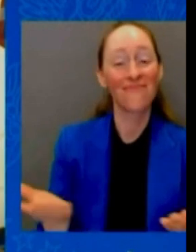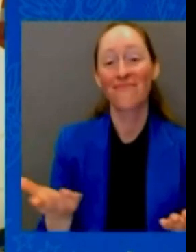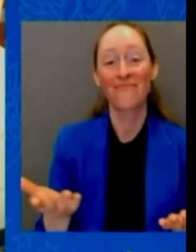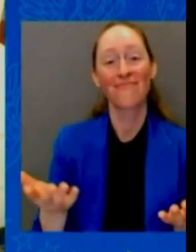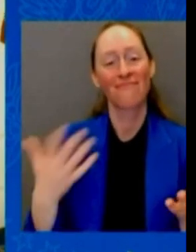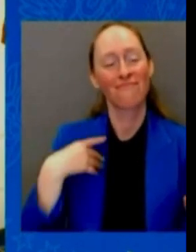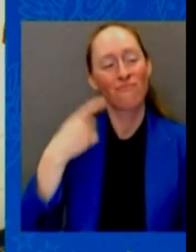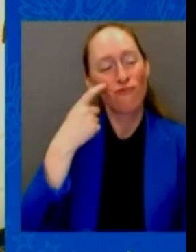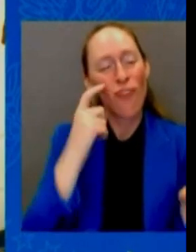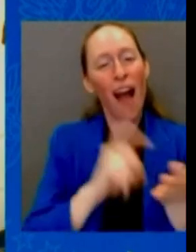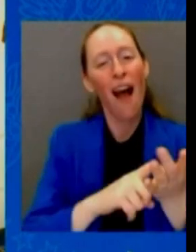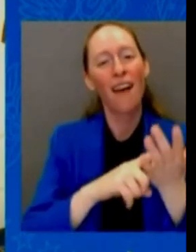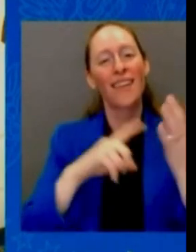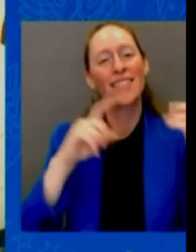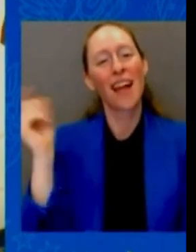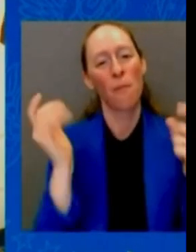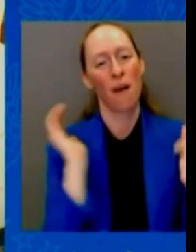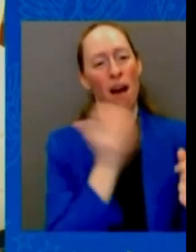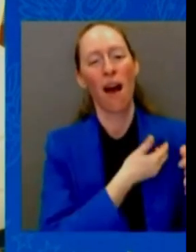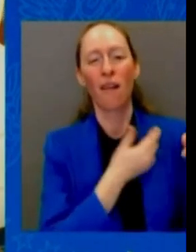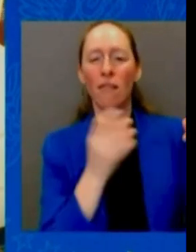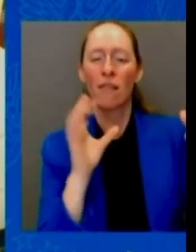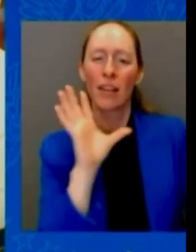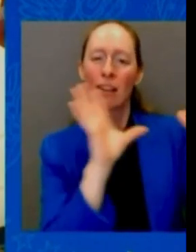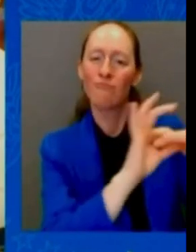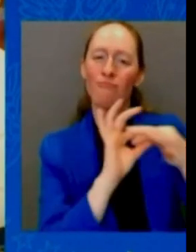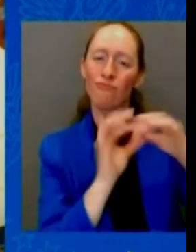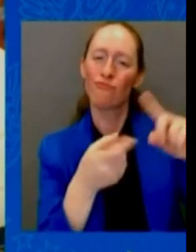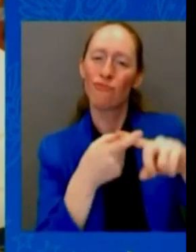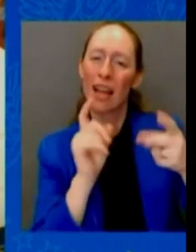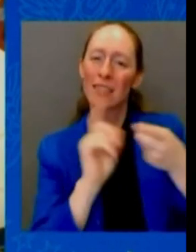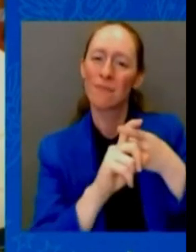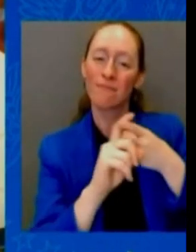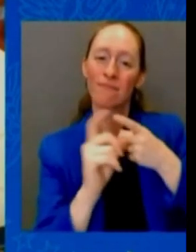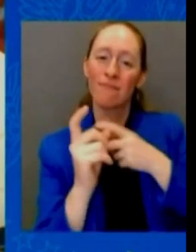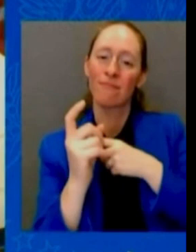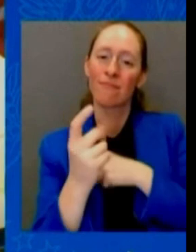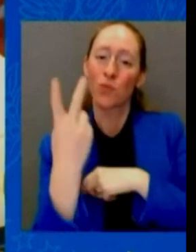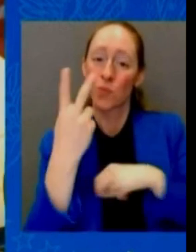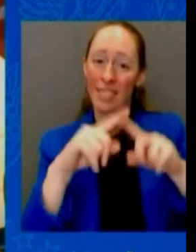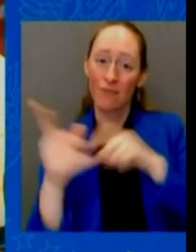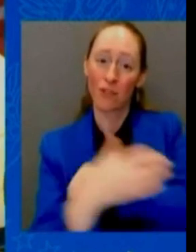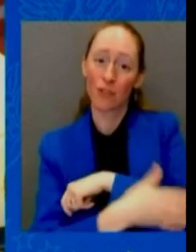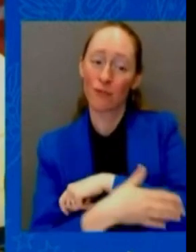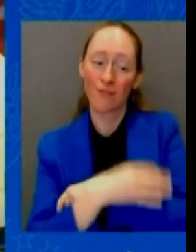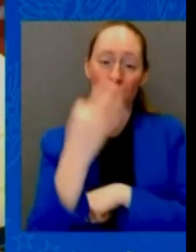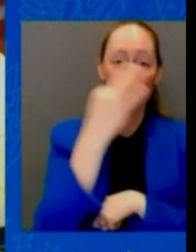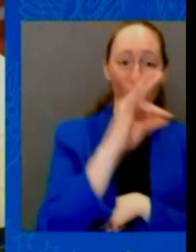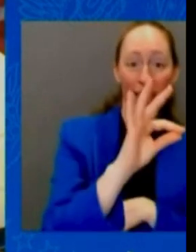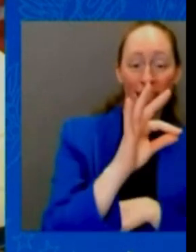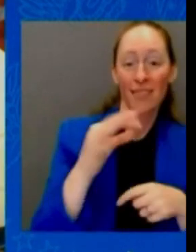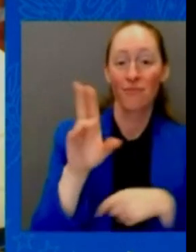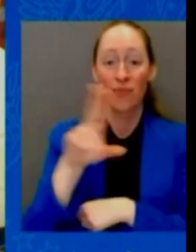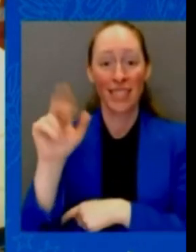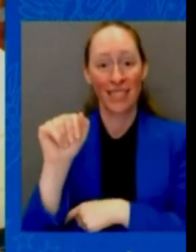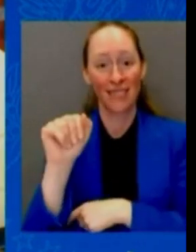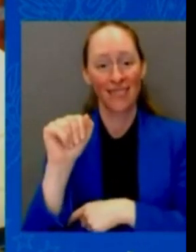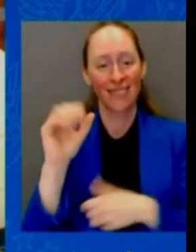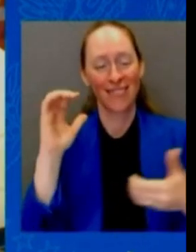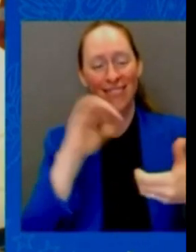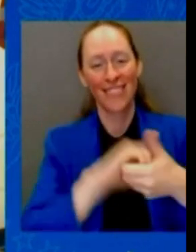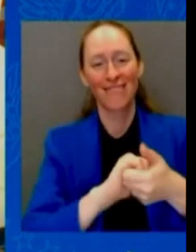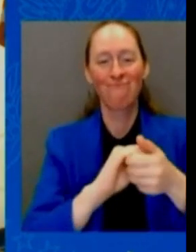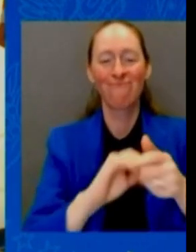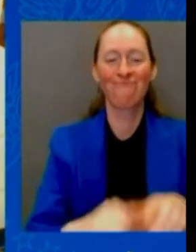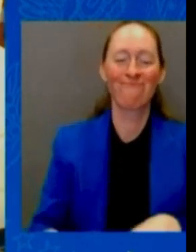America. Bonjour. La température est peut-être fraîche en ce jour lumineux de décembre, mais nos cœurs sont chauds d'accueillir